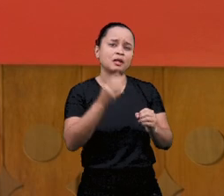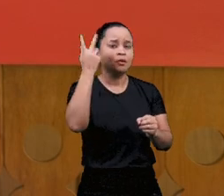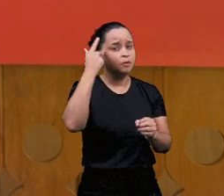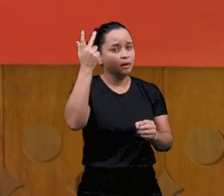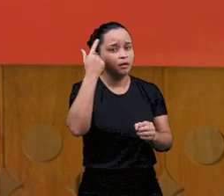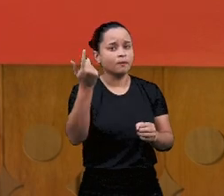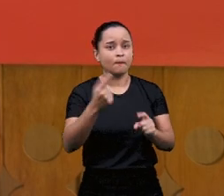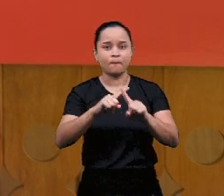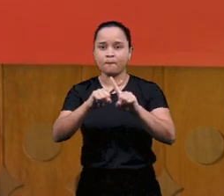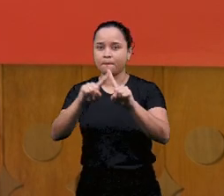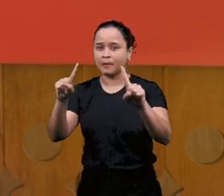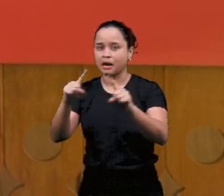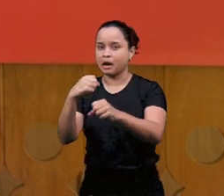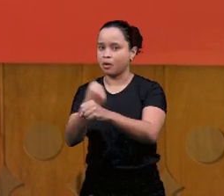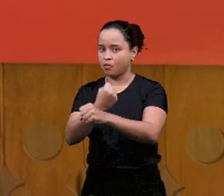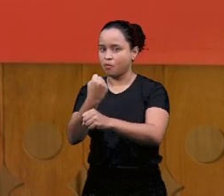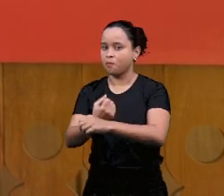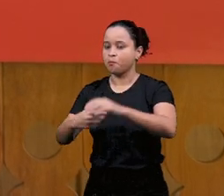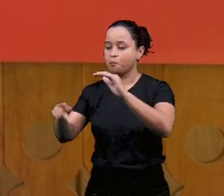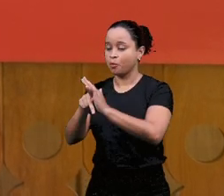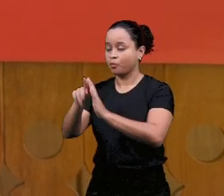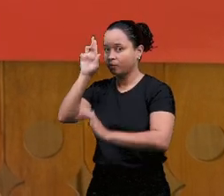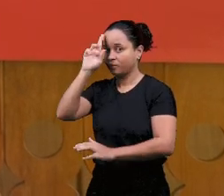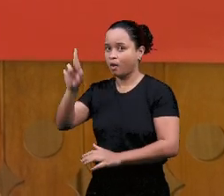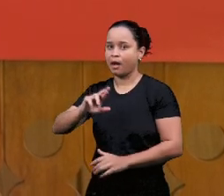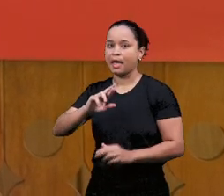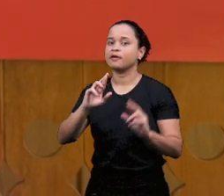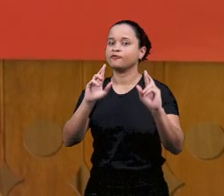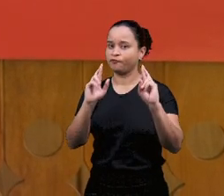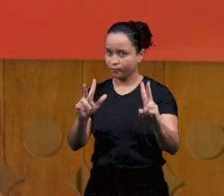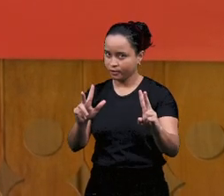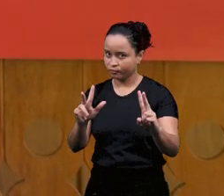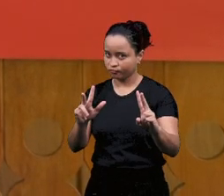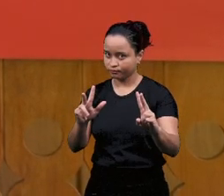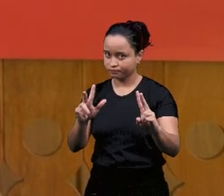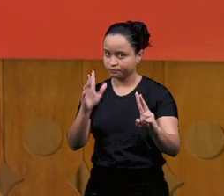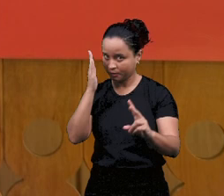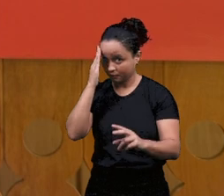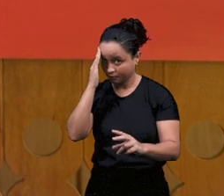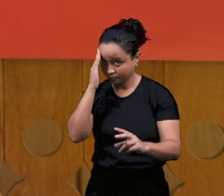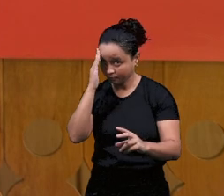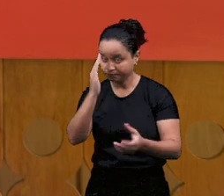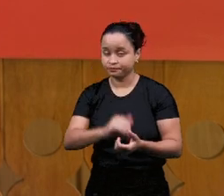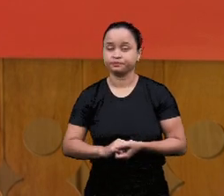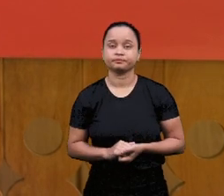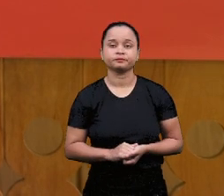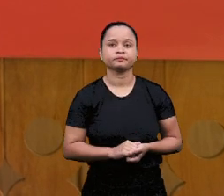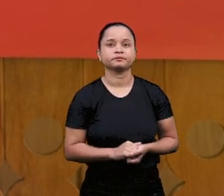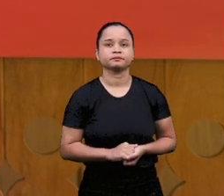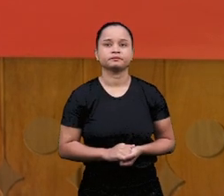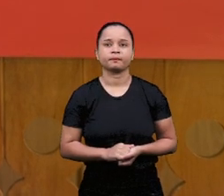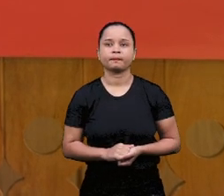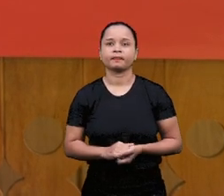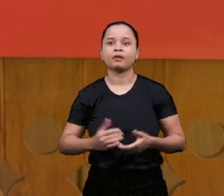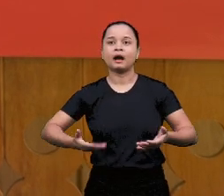d'anormal, mais l'œuvre du Seigneur, elle n'est pas comme ça. Maintenant, Je vais placer ici